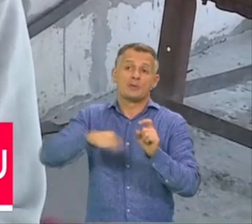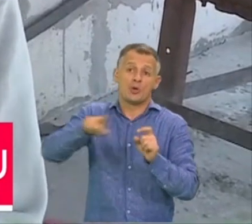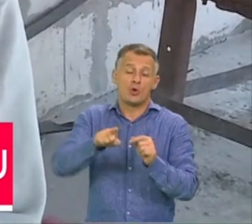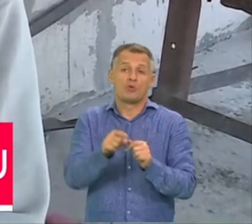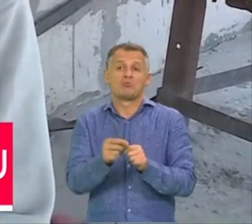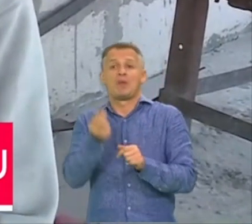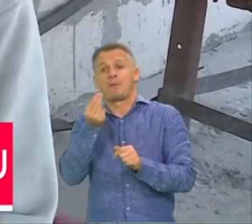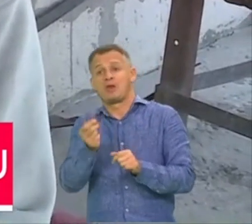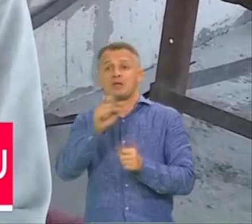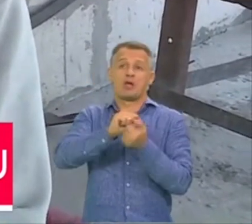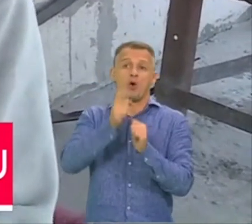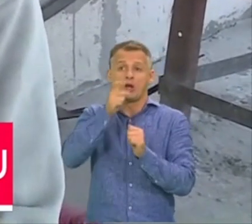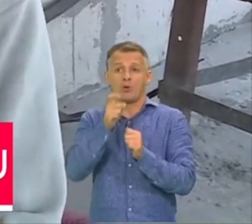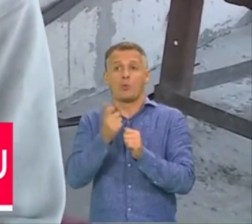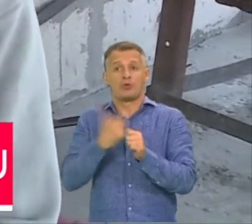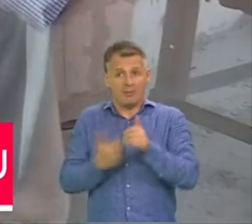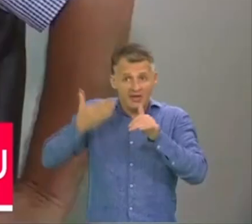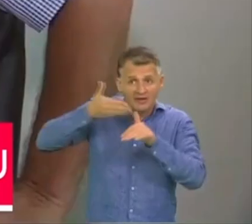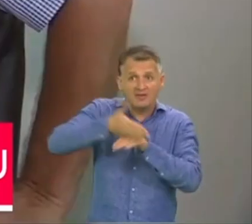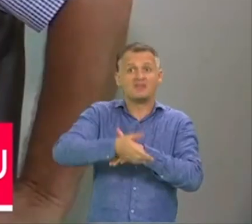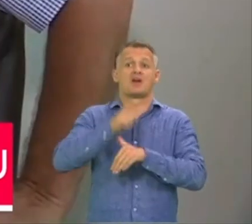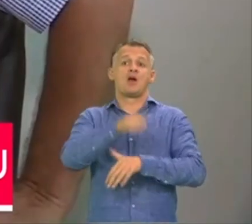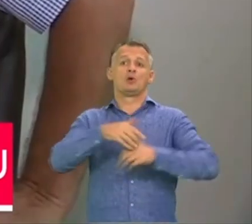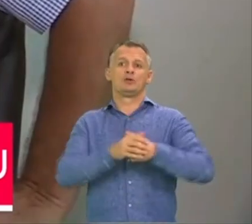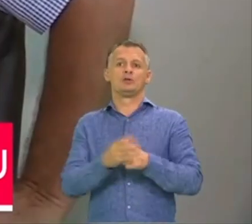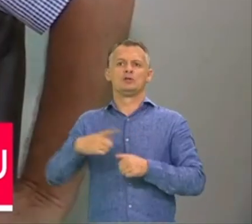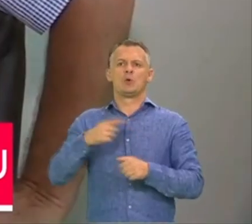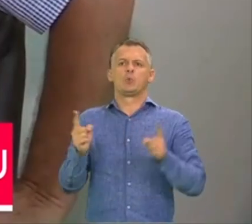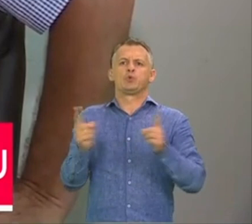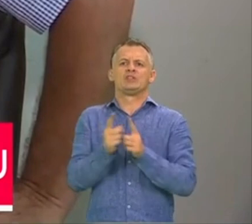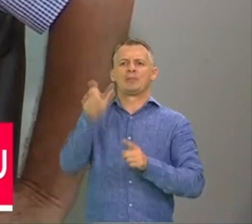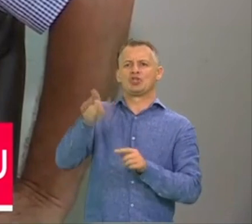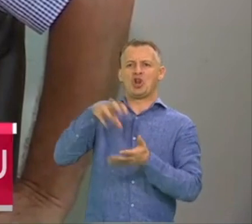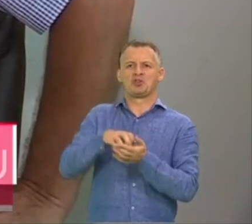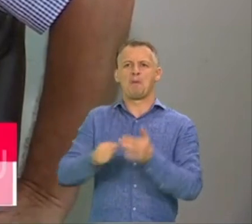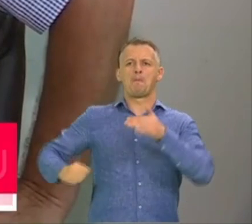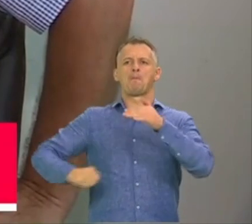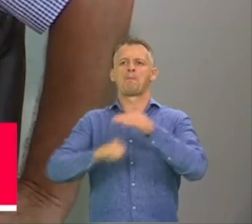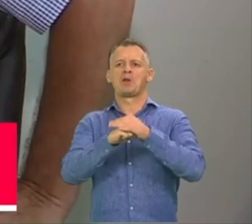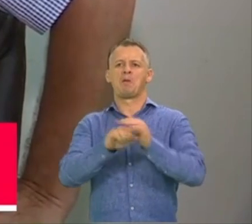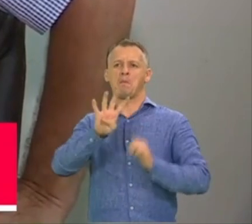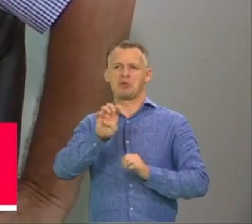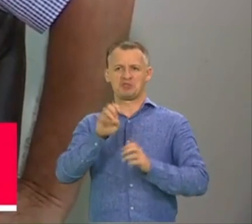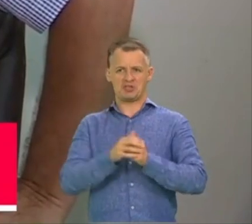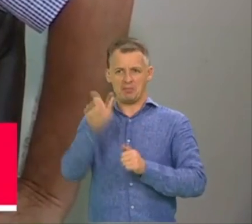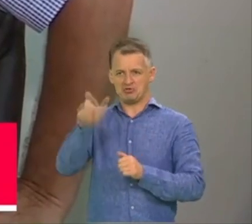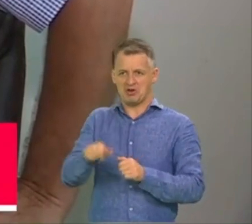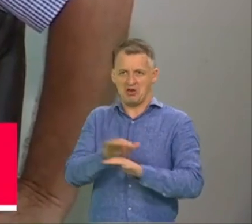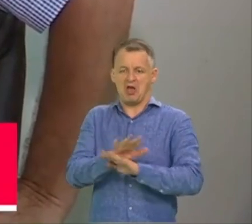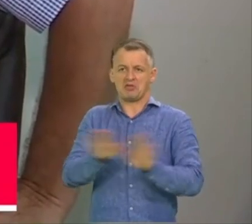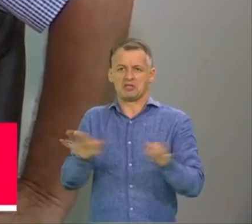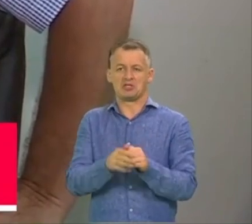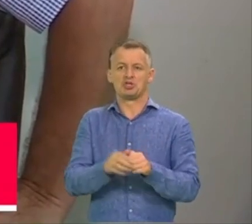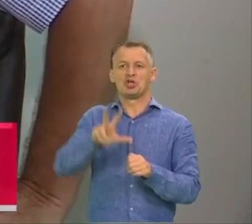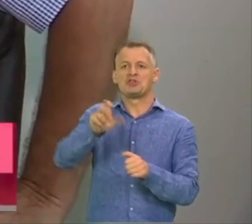te înghești, e acolo. Acolo sunt puțini locuitori. Până în 40, ați văzut și dumneavoastră. Eu știu, în